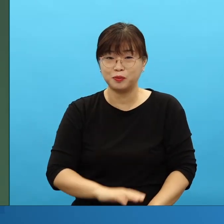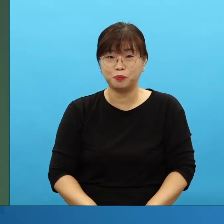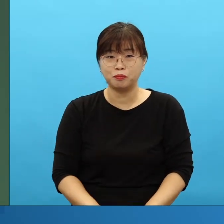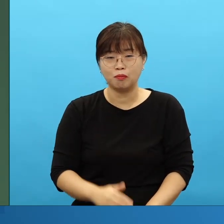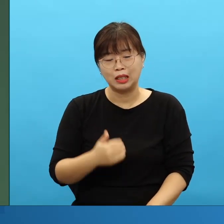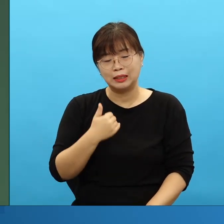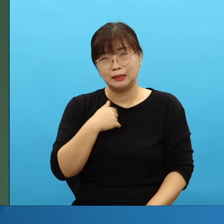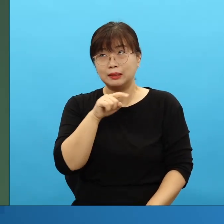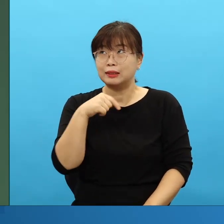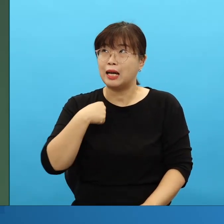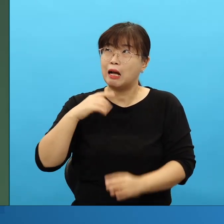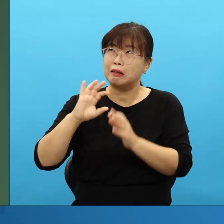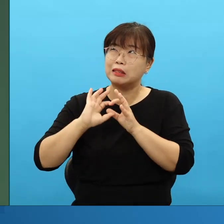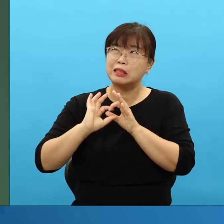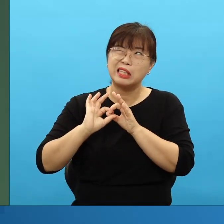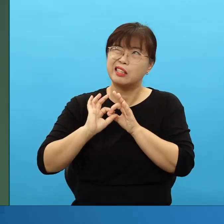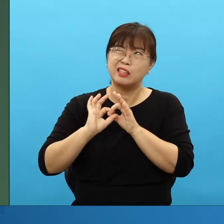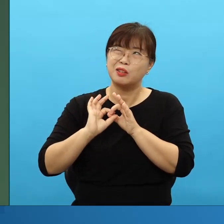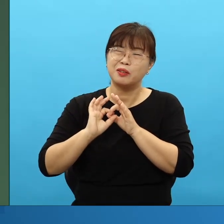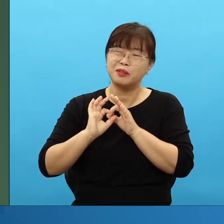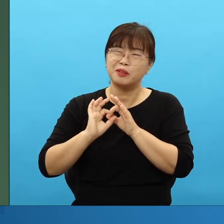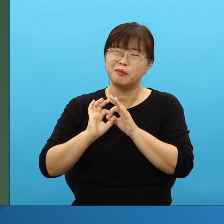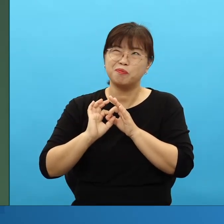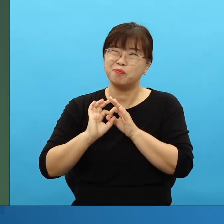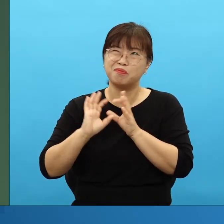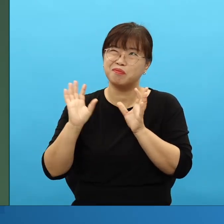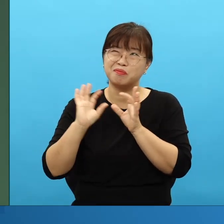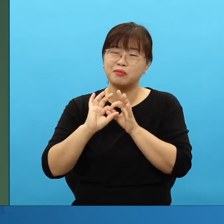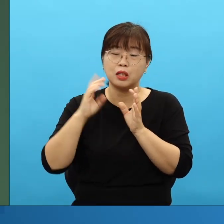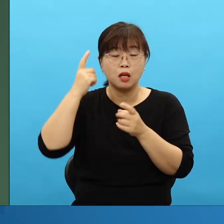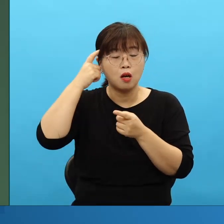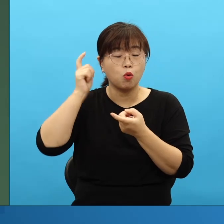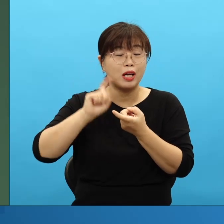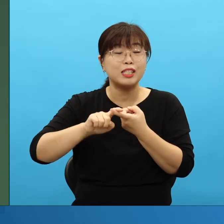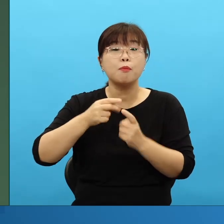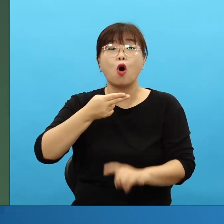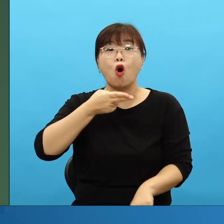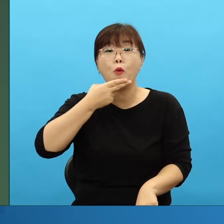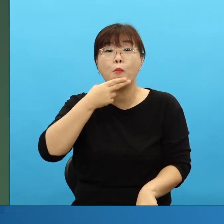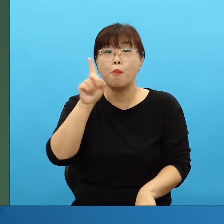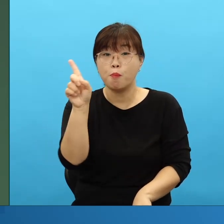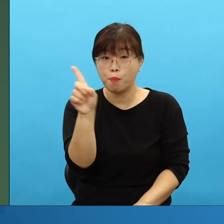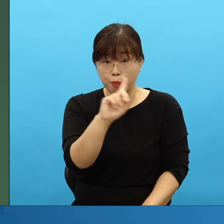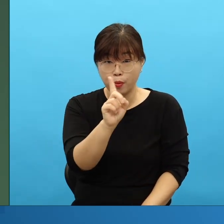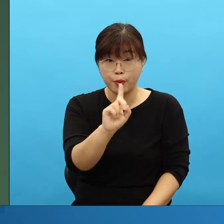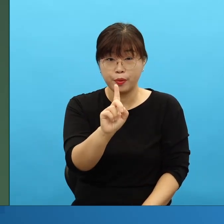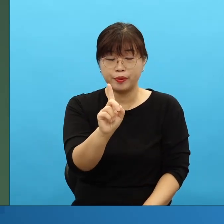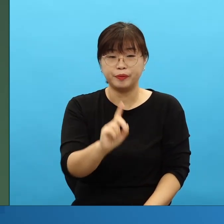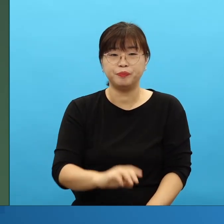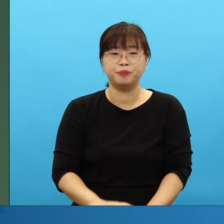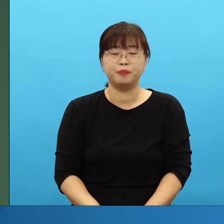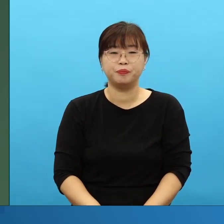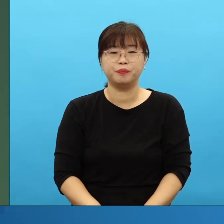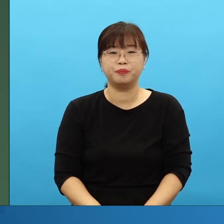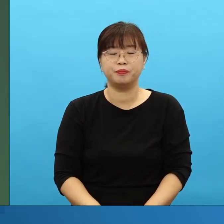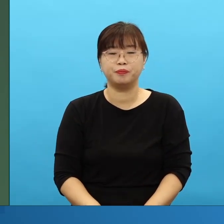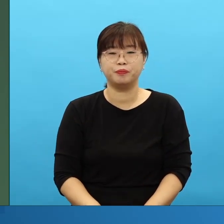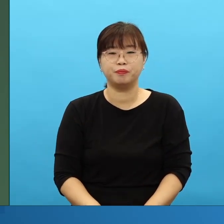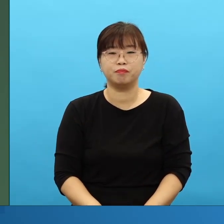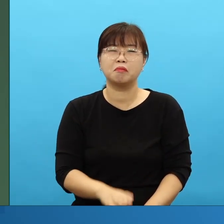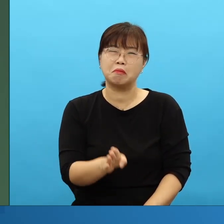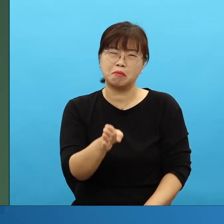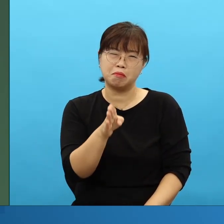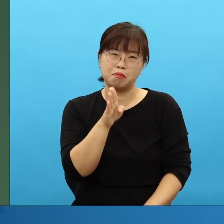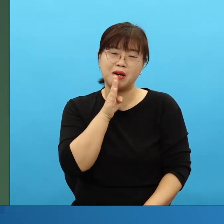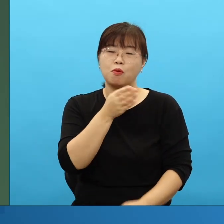내게 관계가 없는 게 이거예요. But what is it that our believers find the greatest disconnect in? It's this. 안 믿는